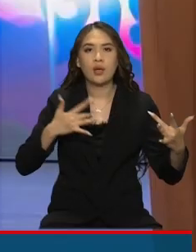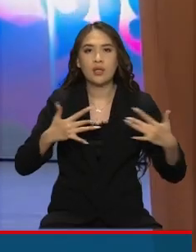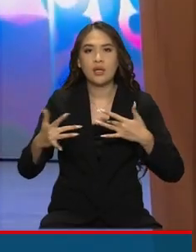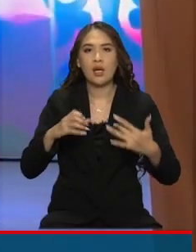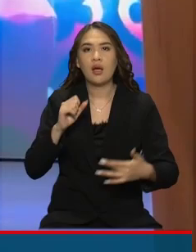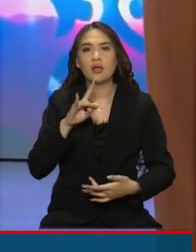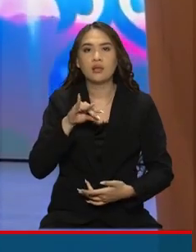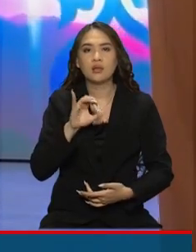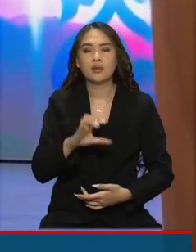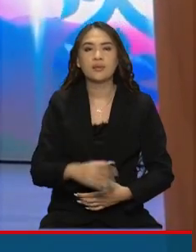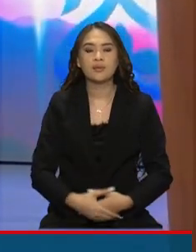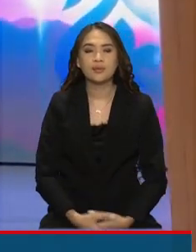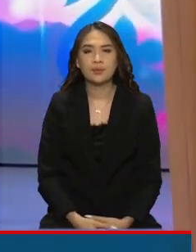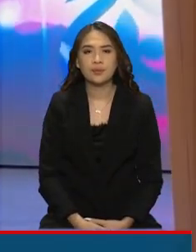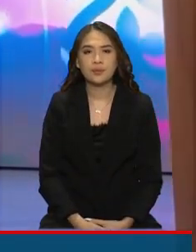артистов.